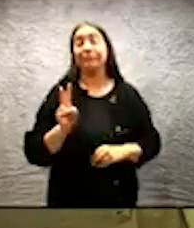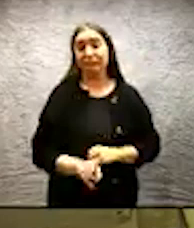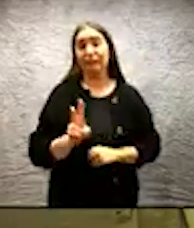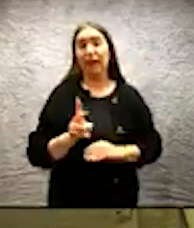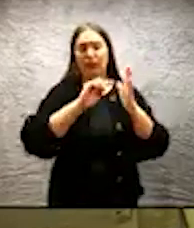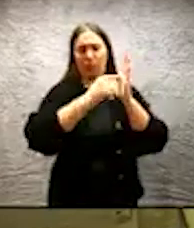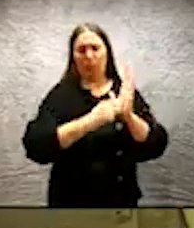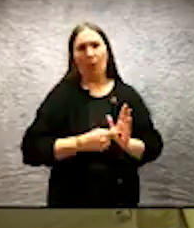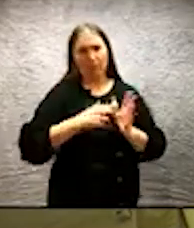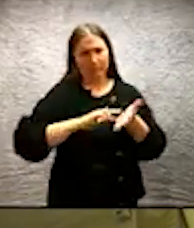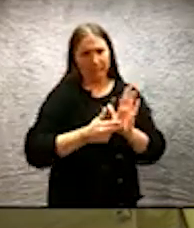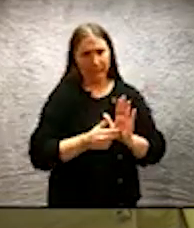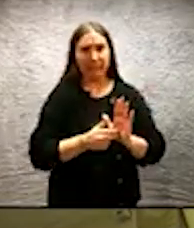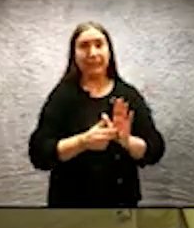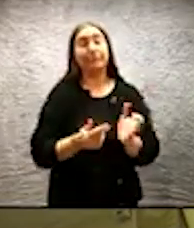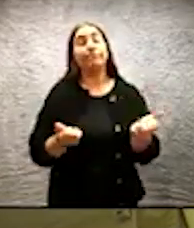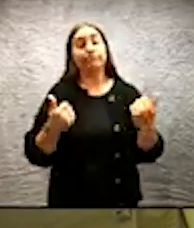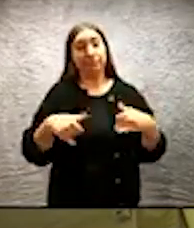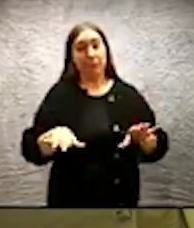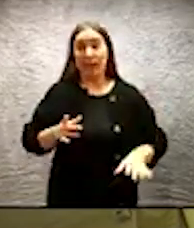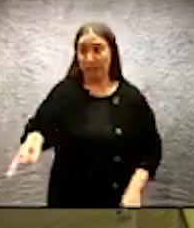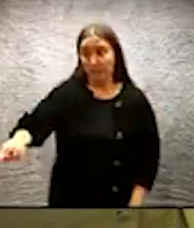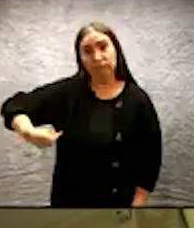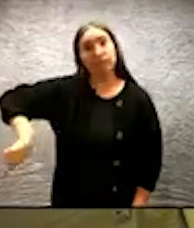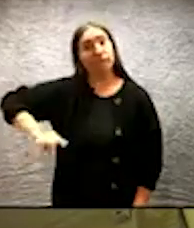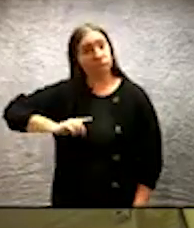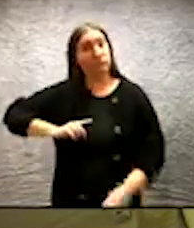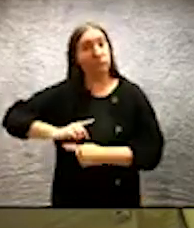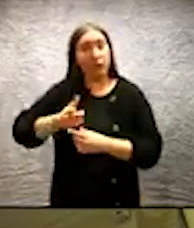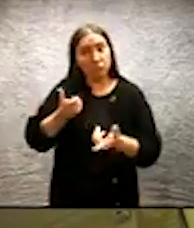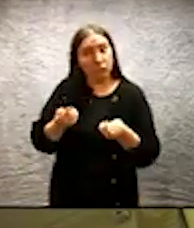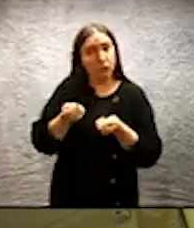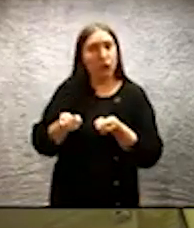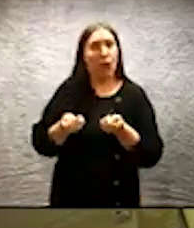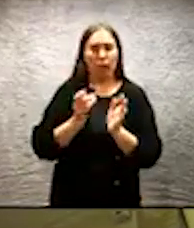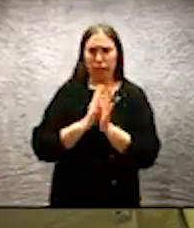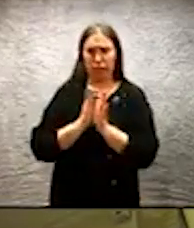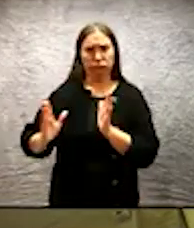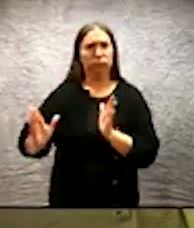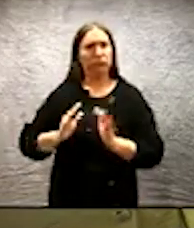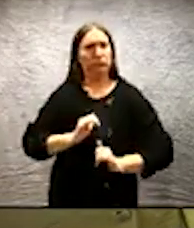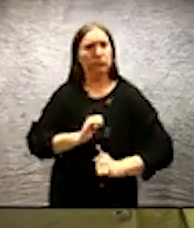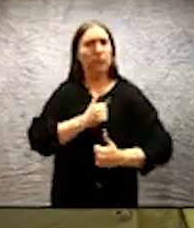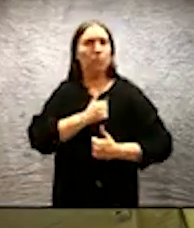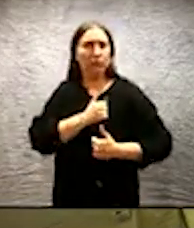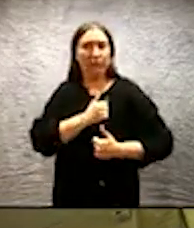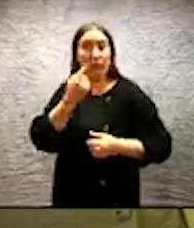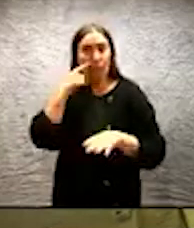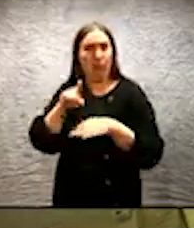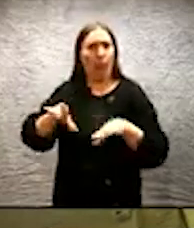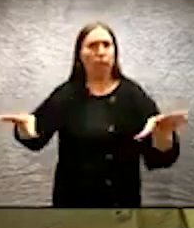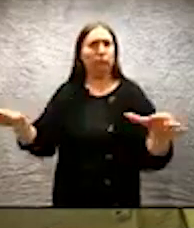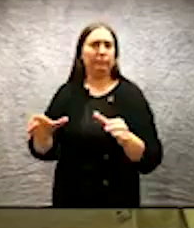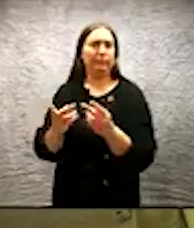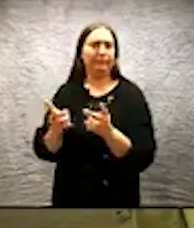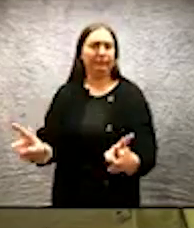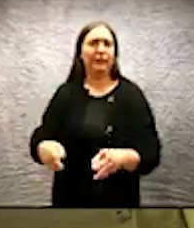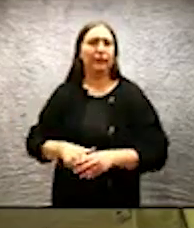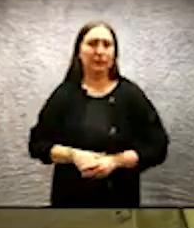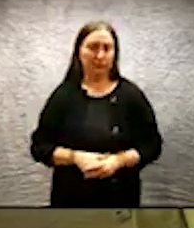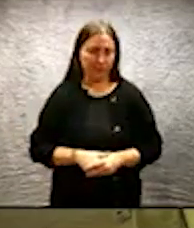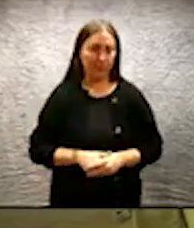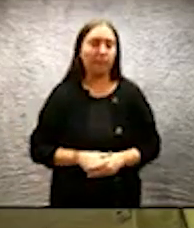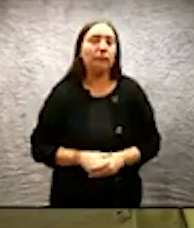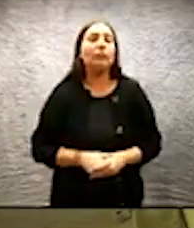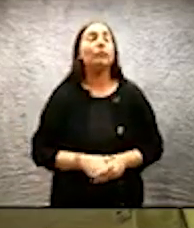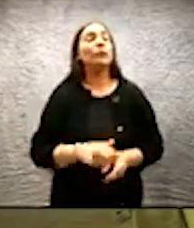traduisent naturellement notre volonté d'assurer une gestion rigoureuse et adaptée aux besoins de notre collectivité. Je tiens à